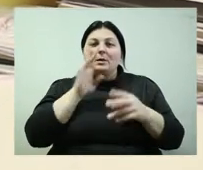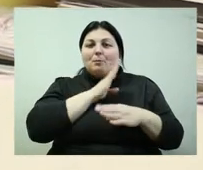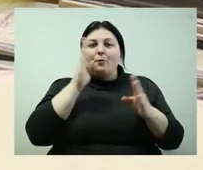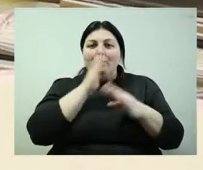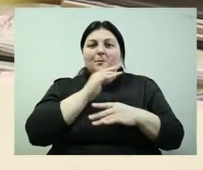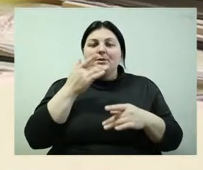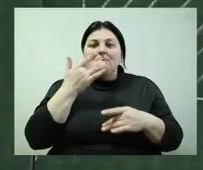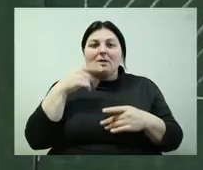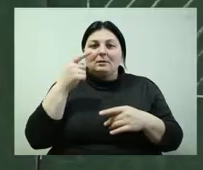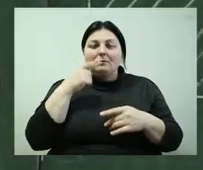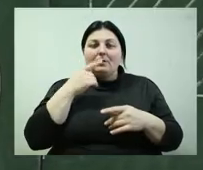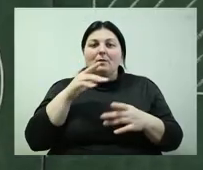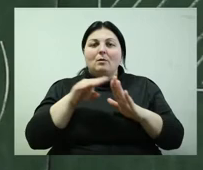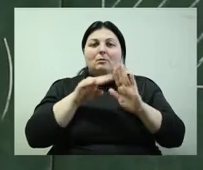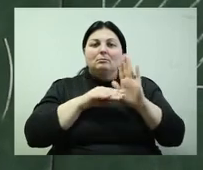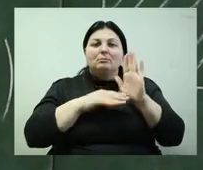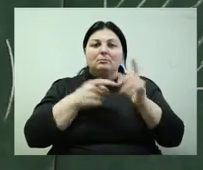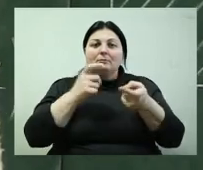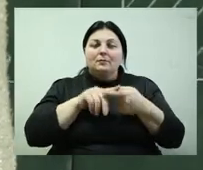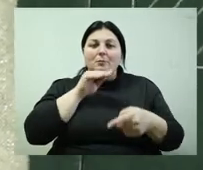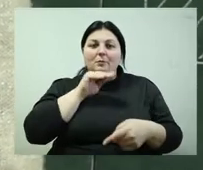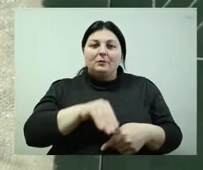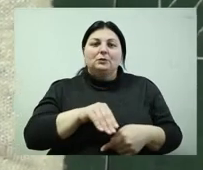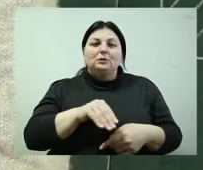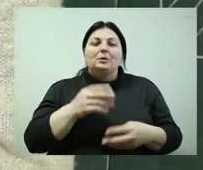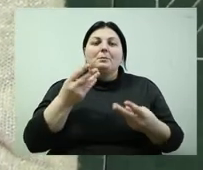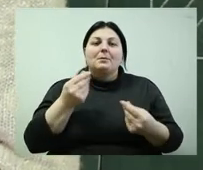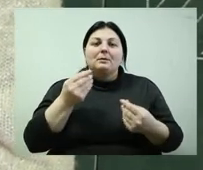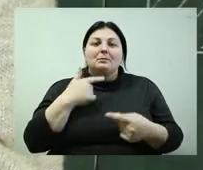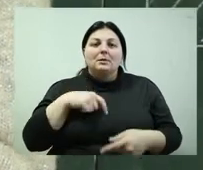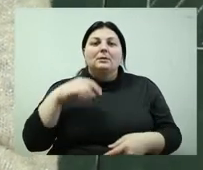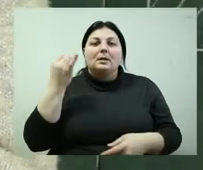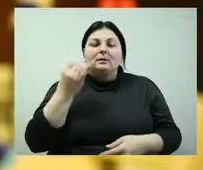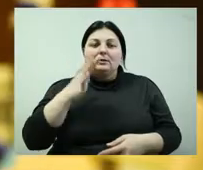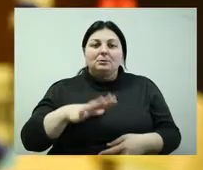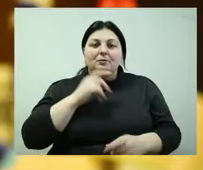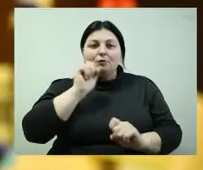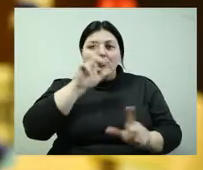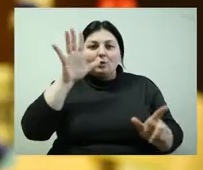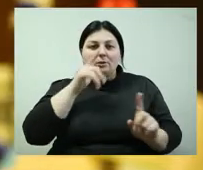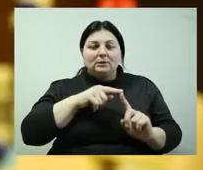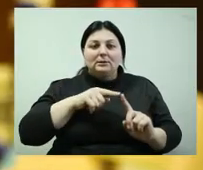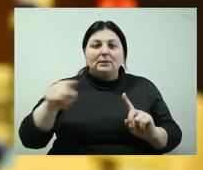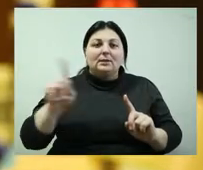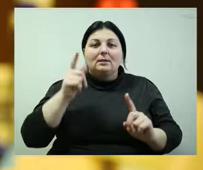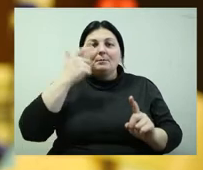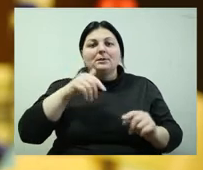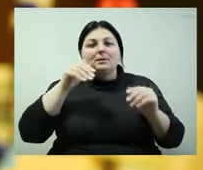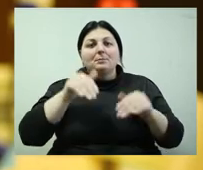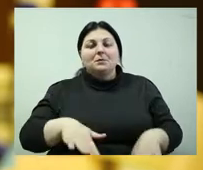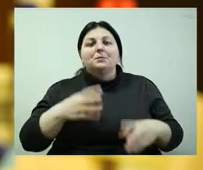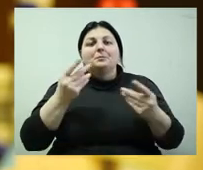ზუსტა საბუნებისმეტყველო მეცნიერებათა ფაკულტეტის ასოცირებული პროფესორი. მათემატიკით დაინტერესებული ვიყავი სკოლის ასაკიდან,